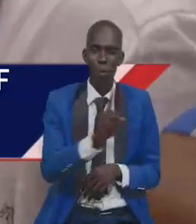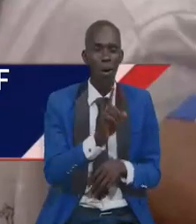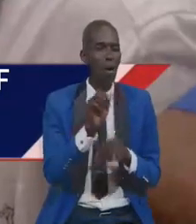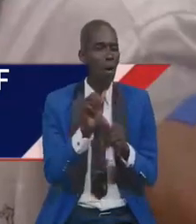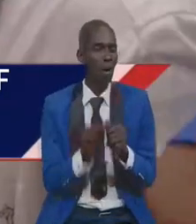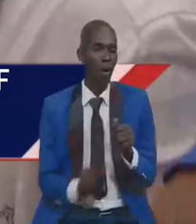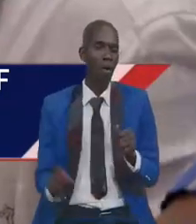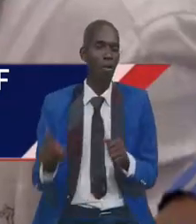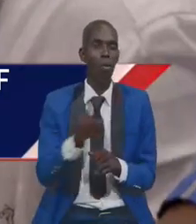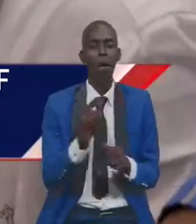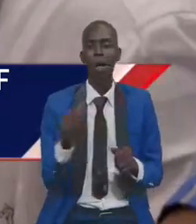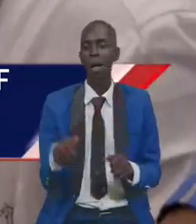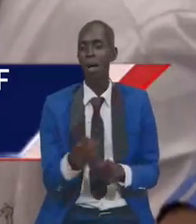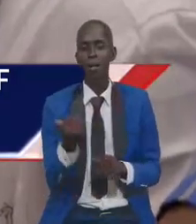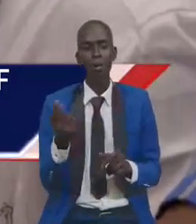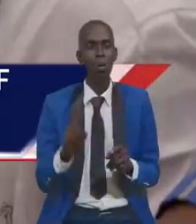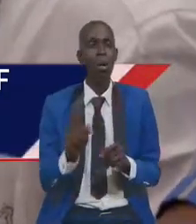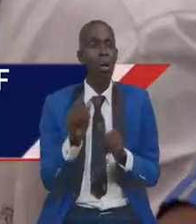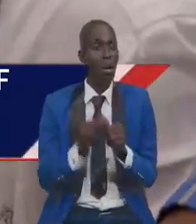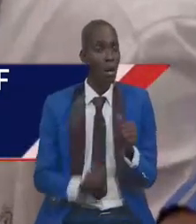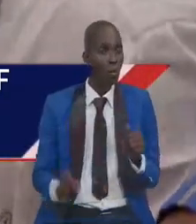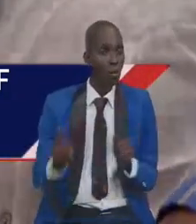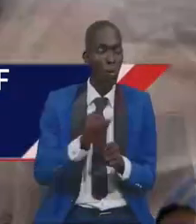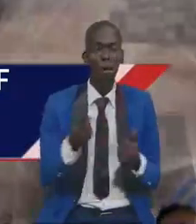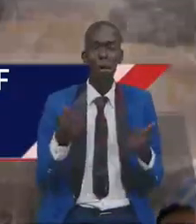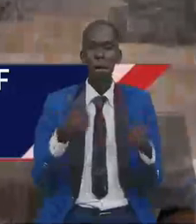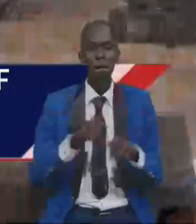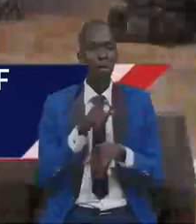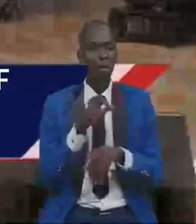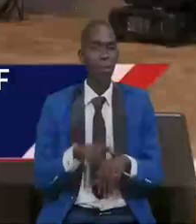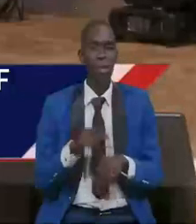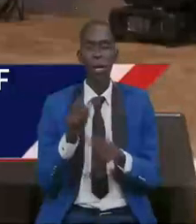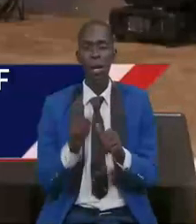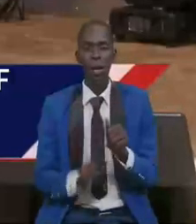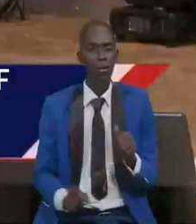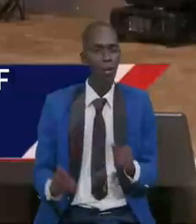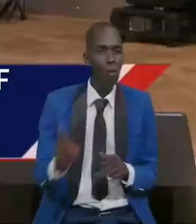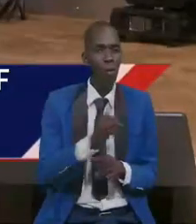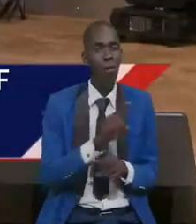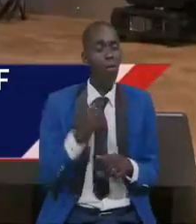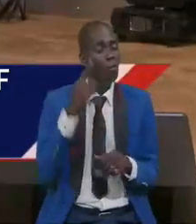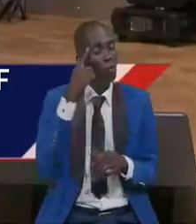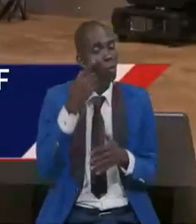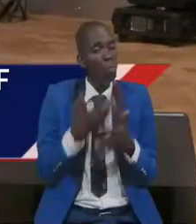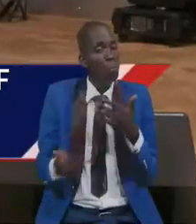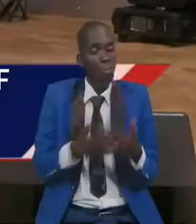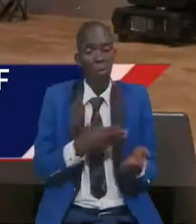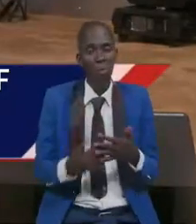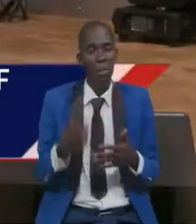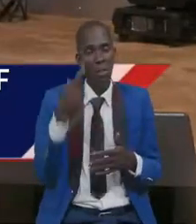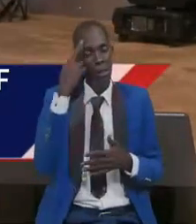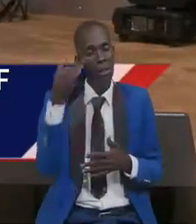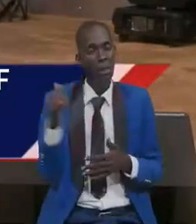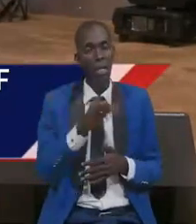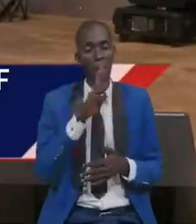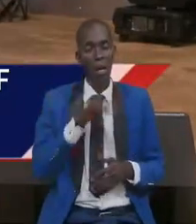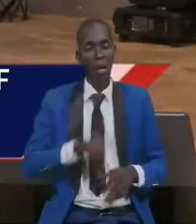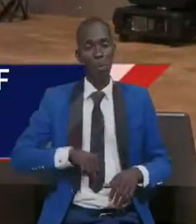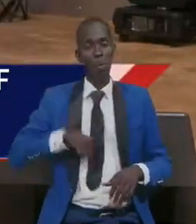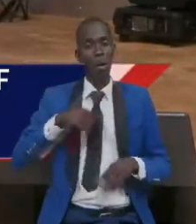dit, tout le monde, tout le monde, à tout moment, tout le monde, partout, quelle que soit la raison de leur